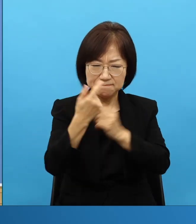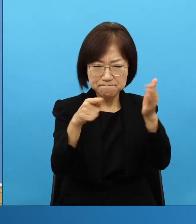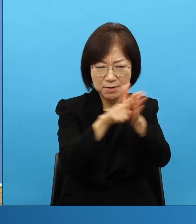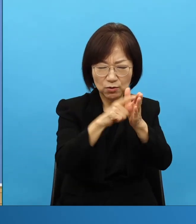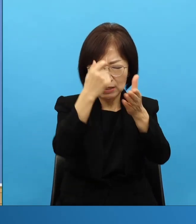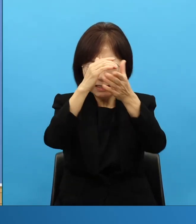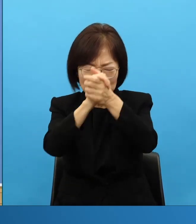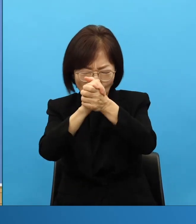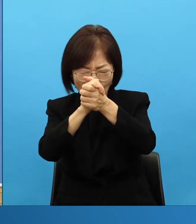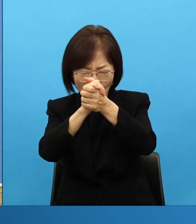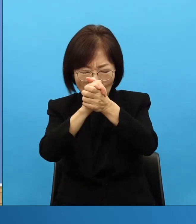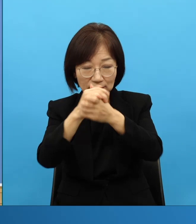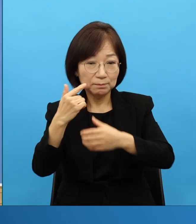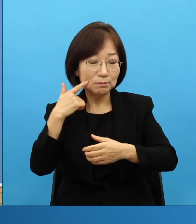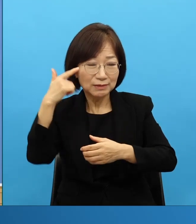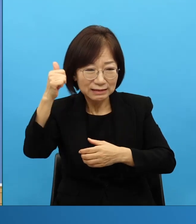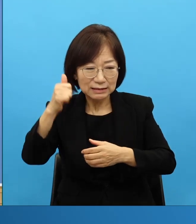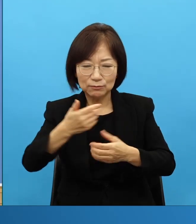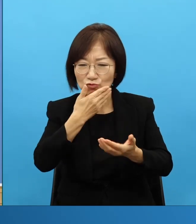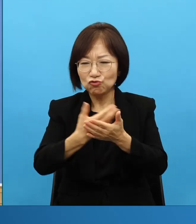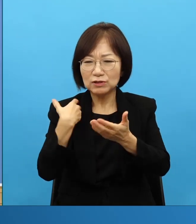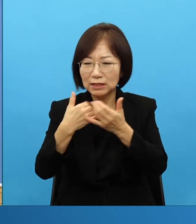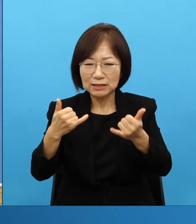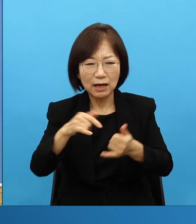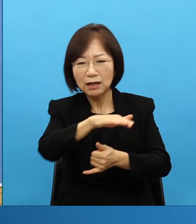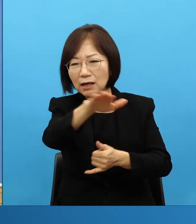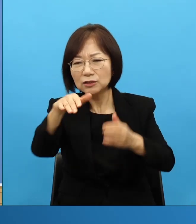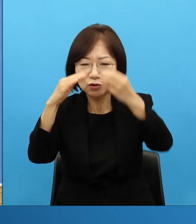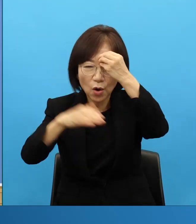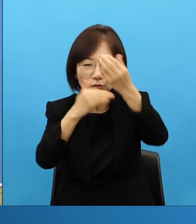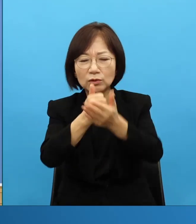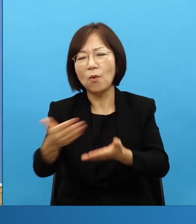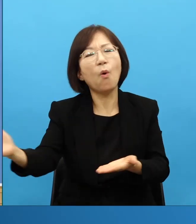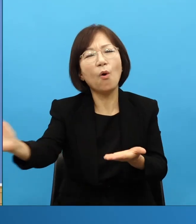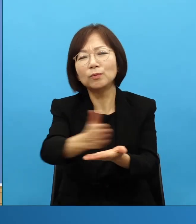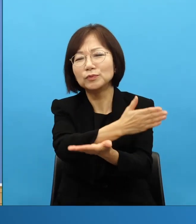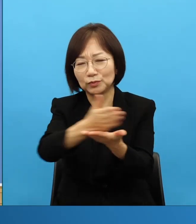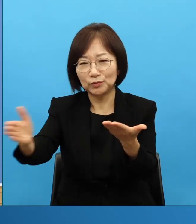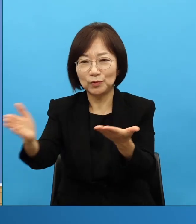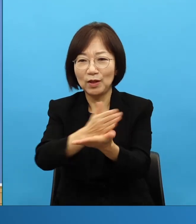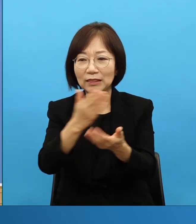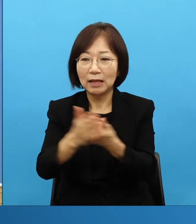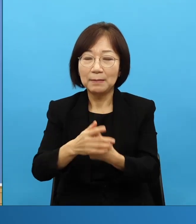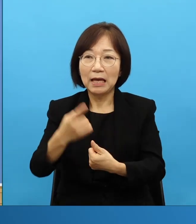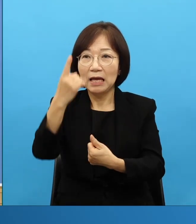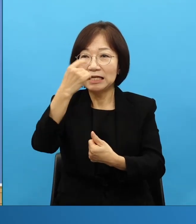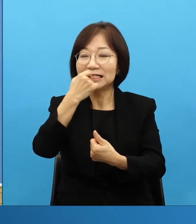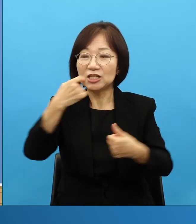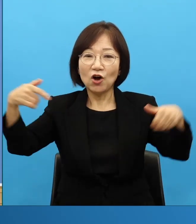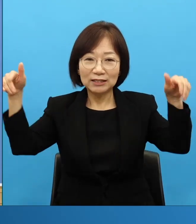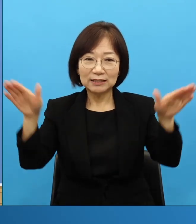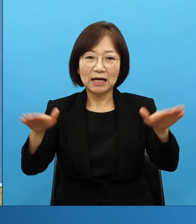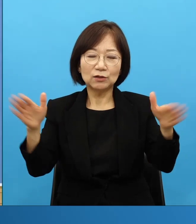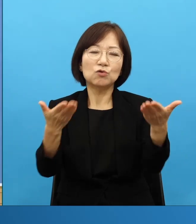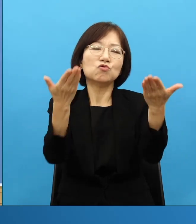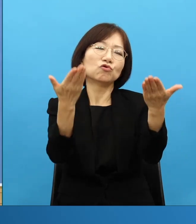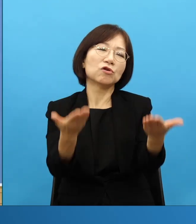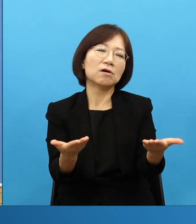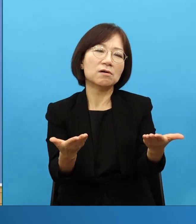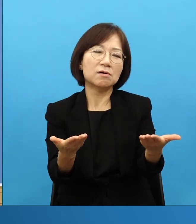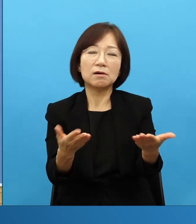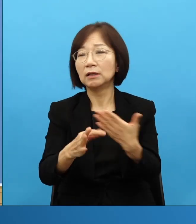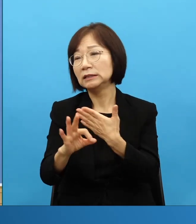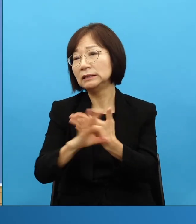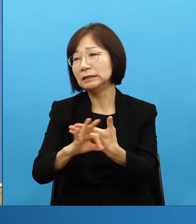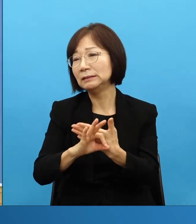pastors, no church officers, no believers who believe in this fact and praise with it. 자, 지금 전사들 전부 시골에서 비정규직이라 지금. And so right now, we see